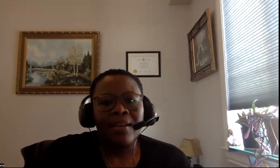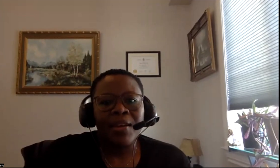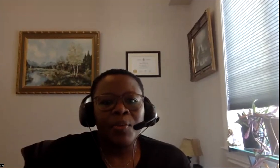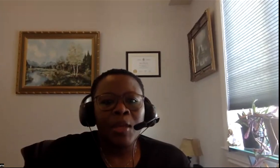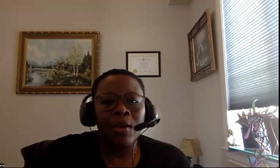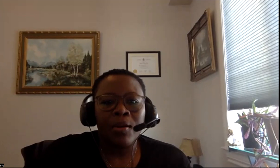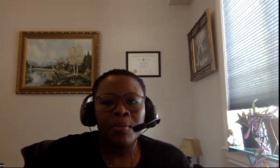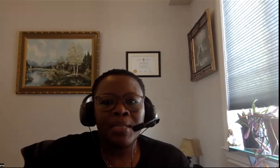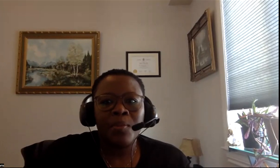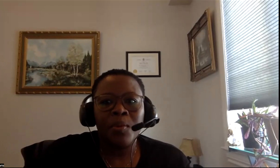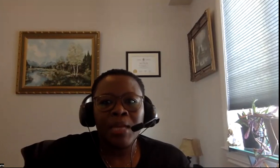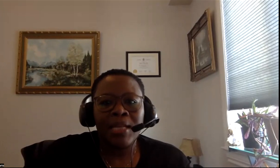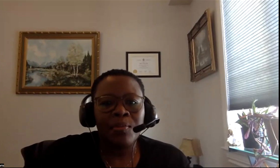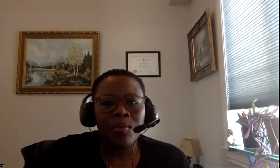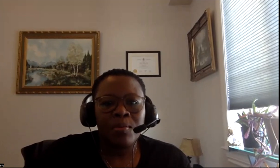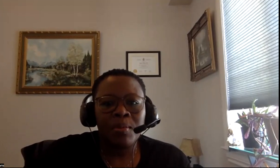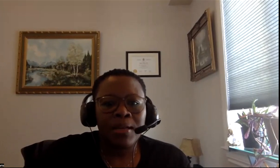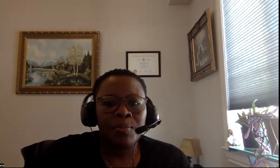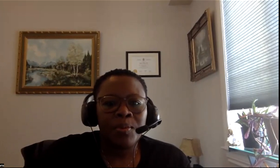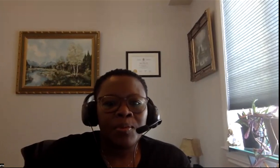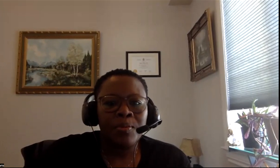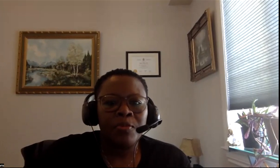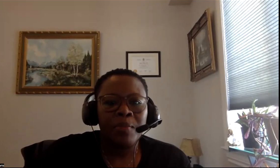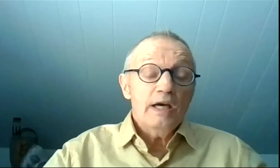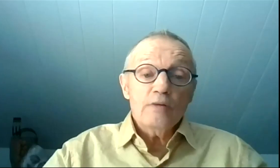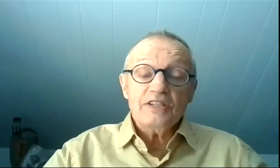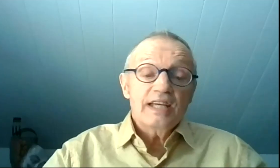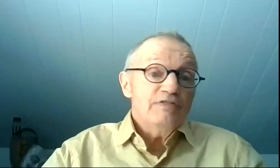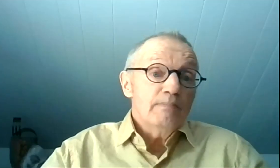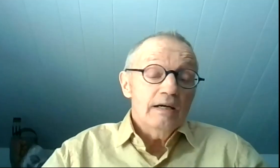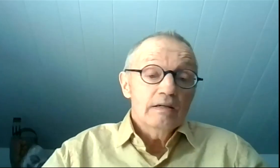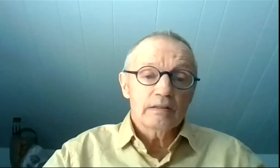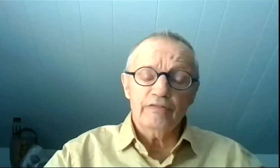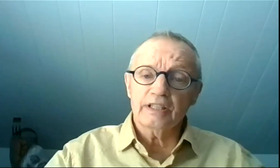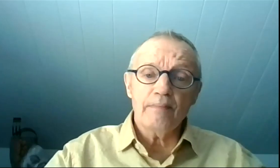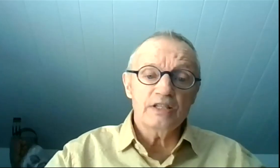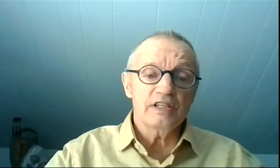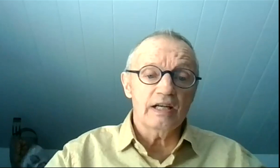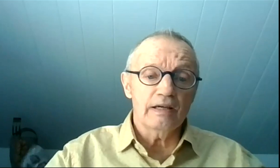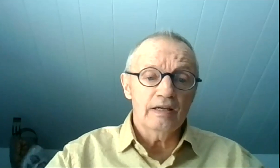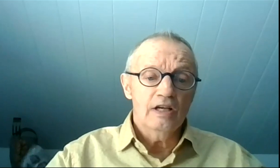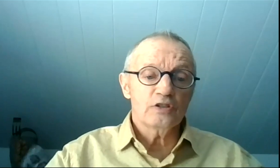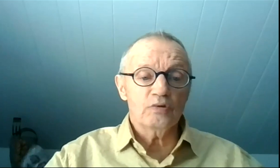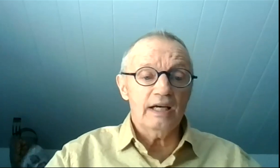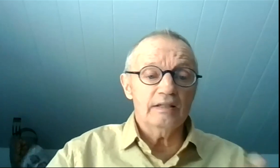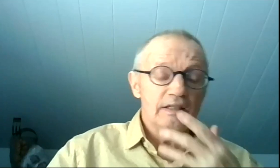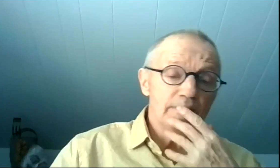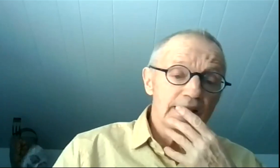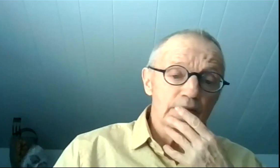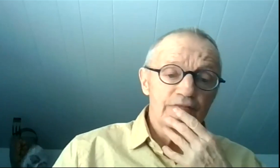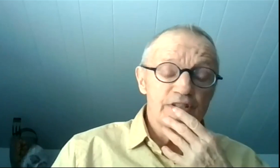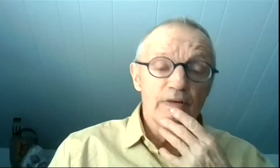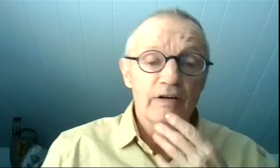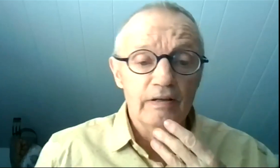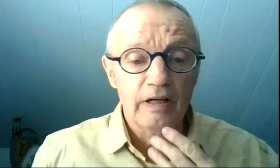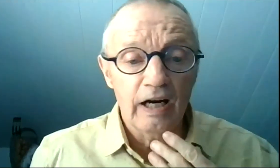On est correct? Un petit mot, un dernier mot, Marc? Oui, bien, remercie infiniment. Ça m'a fait grand plaisir, surtout quand